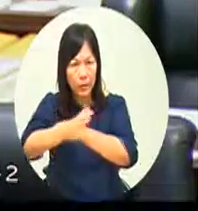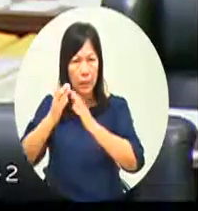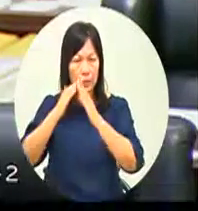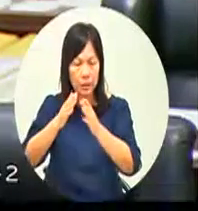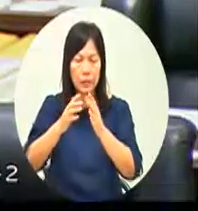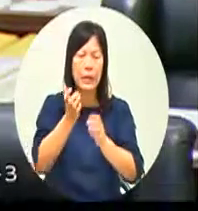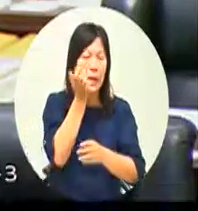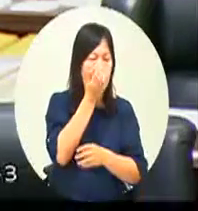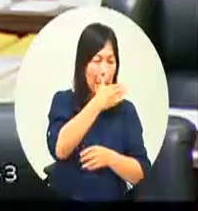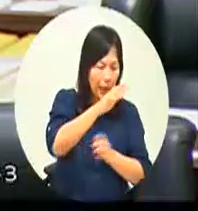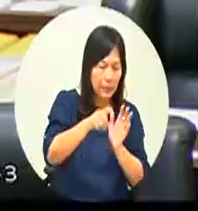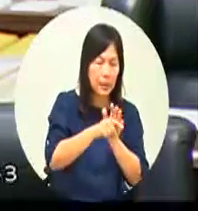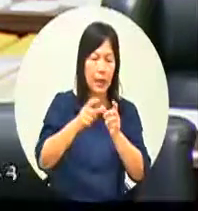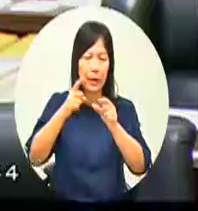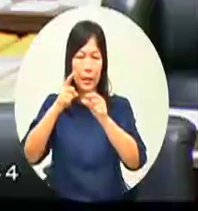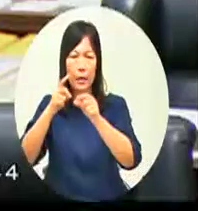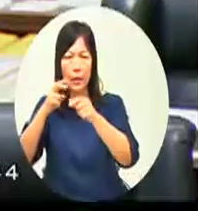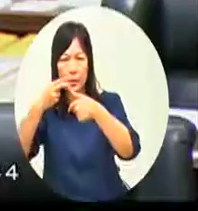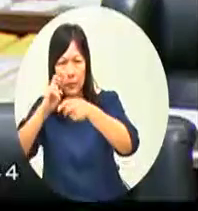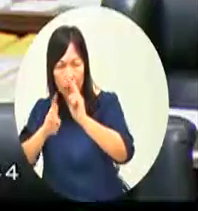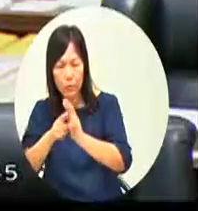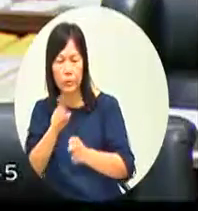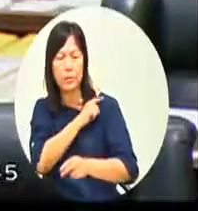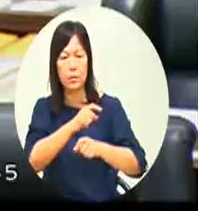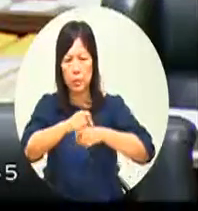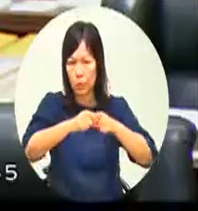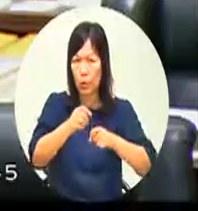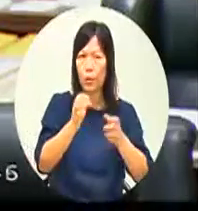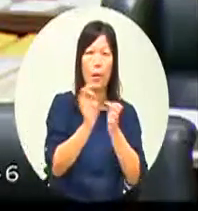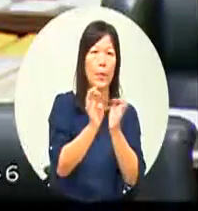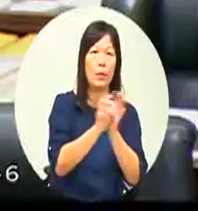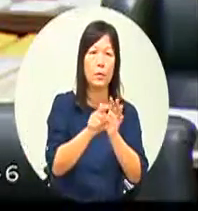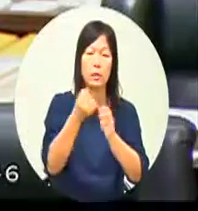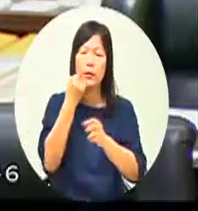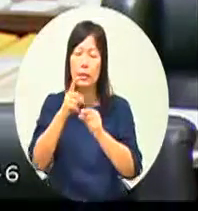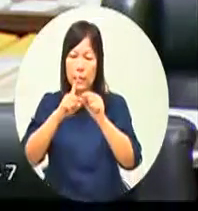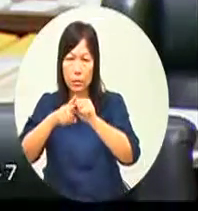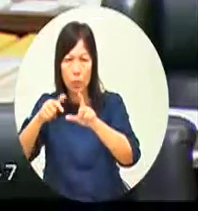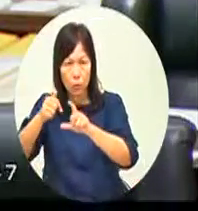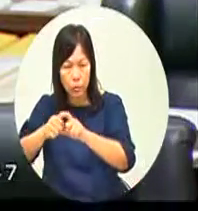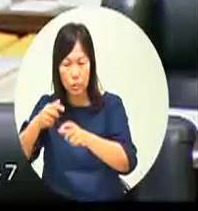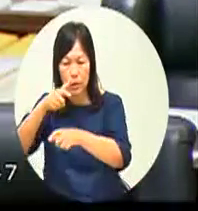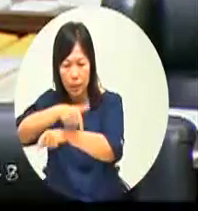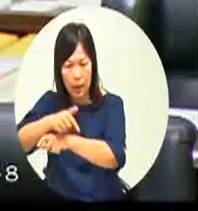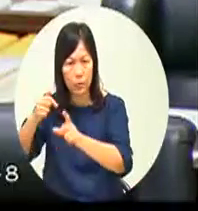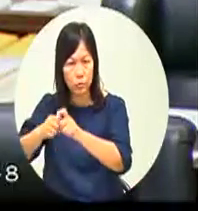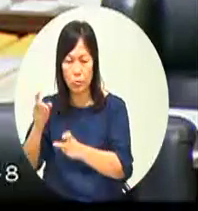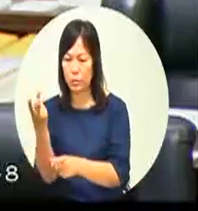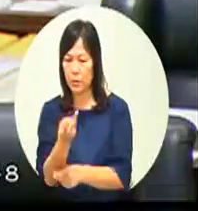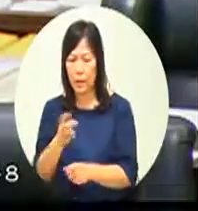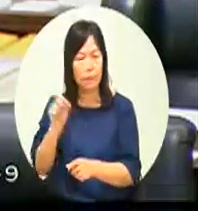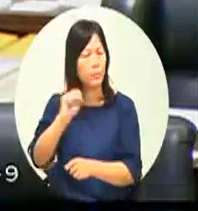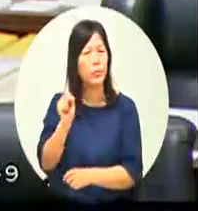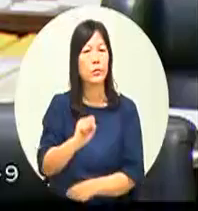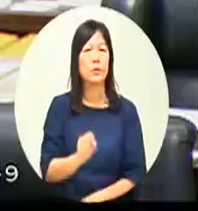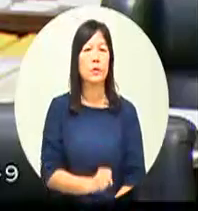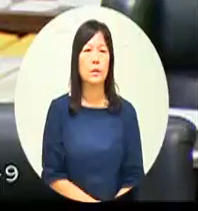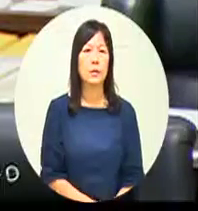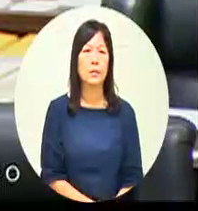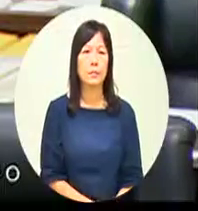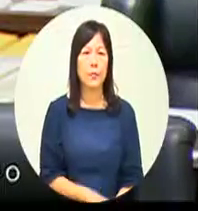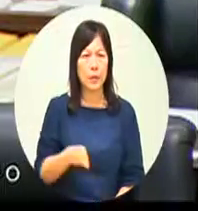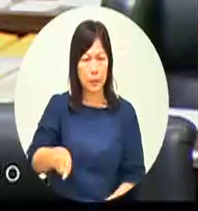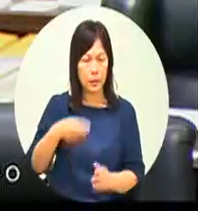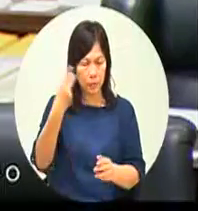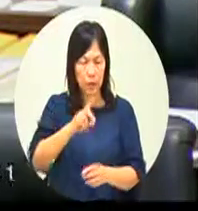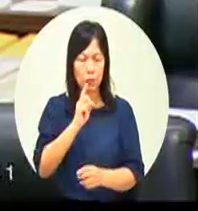但是中区跟南区焚化炉很抱歉就是不能收外县市的一般事业废弃物。 我还是在这边要重